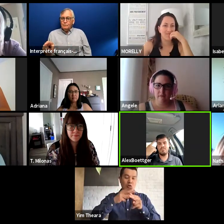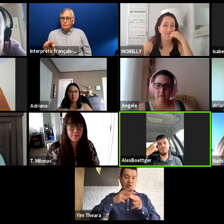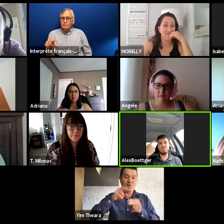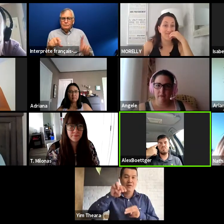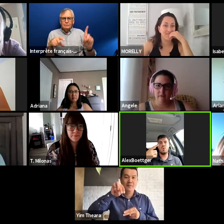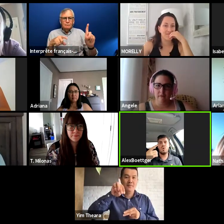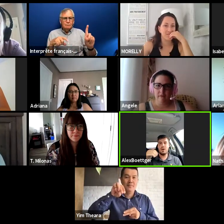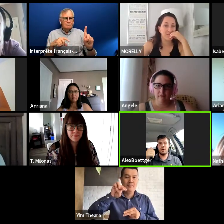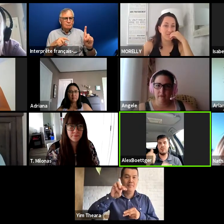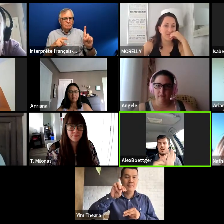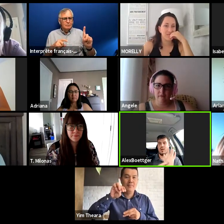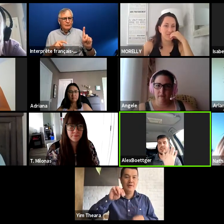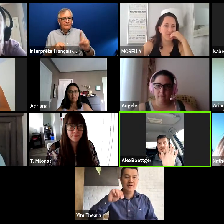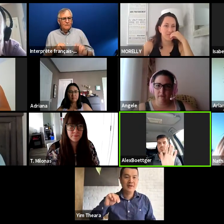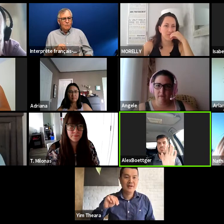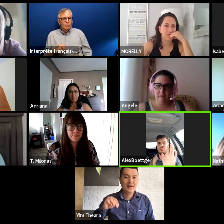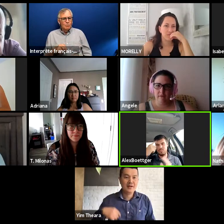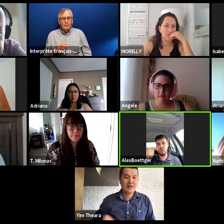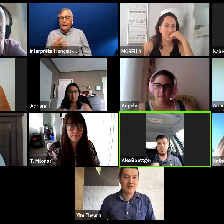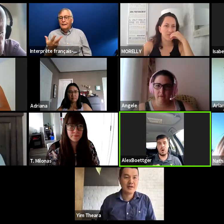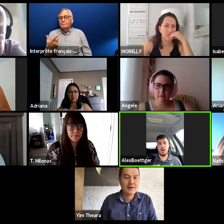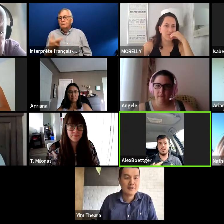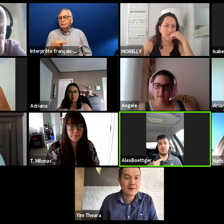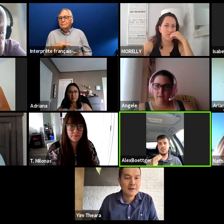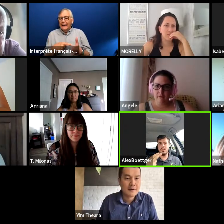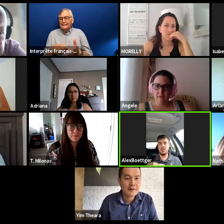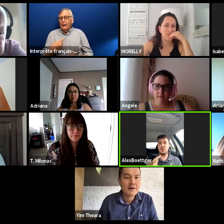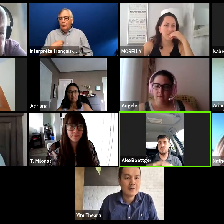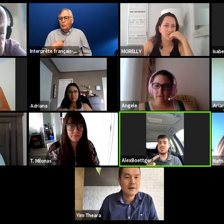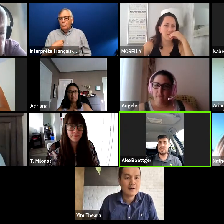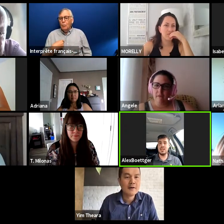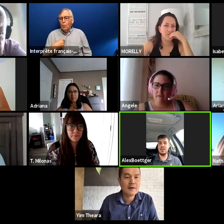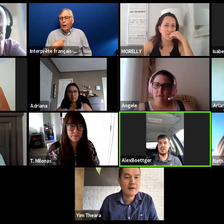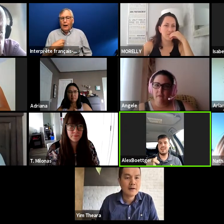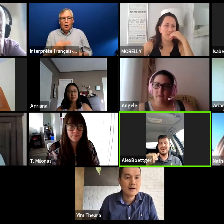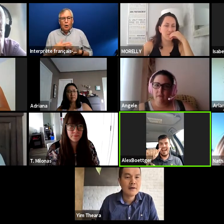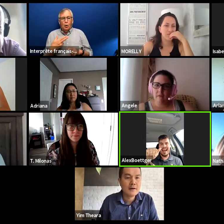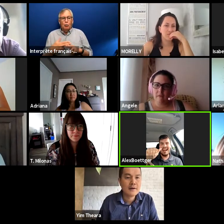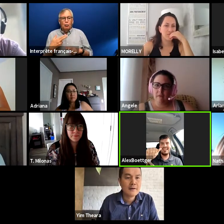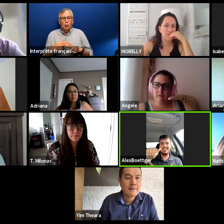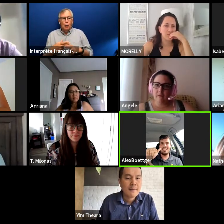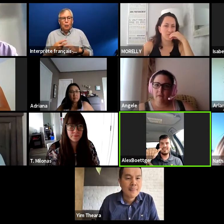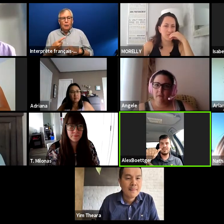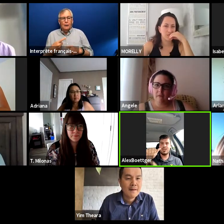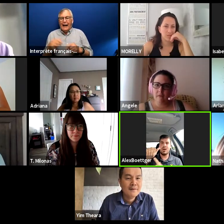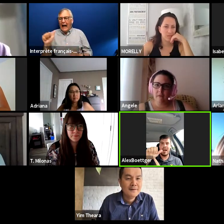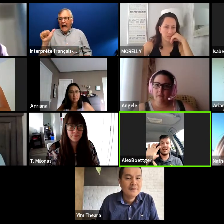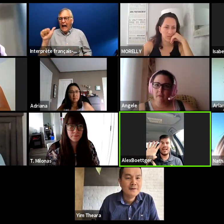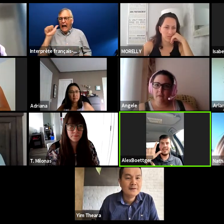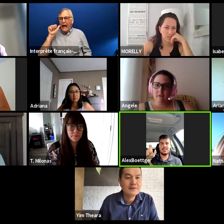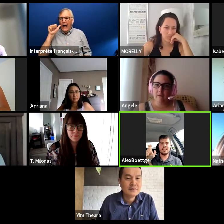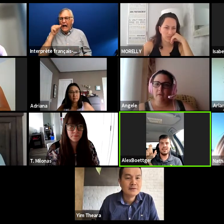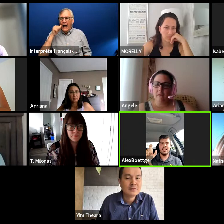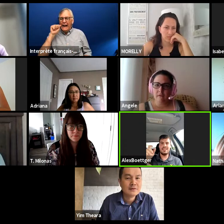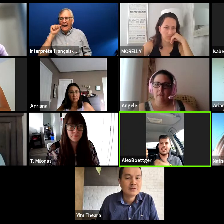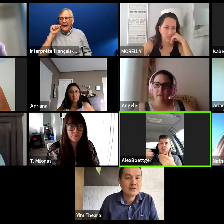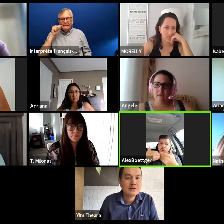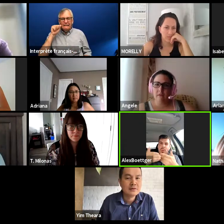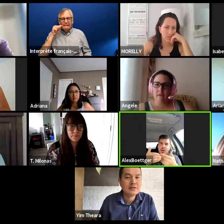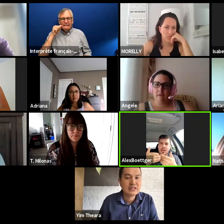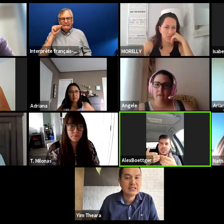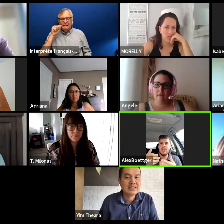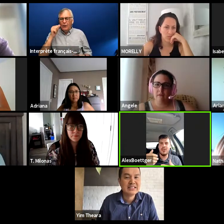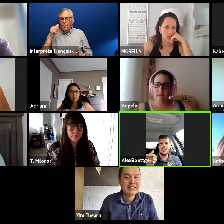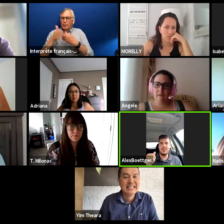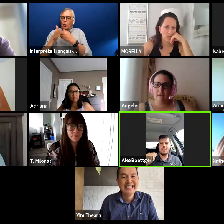Mais pour un exemple, pour moi, le nom signé, hein, comme Alex, c'était